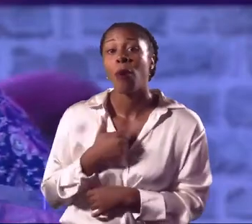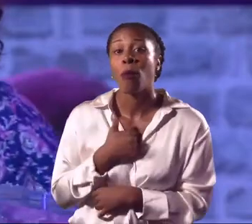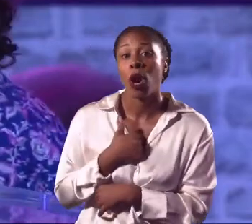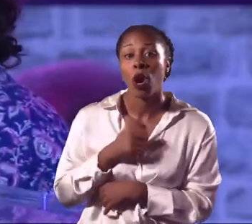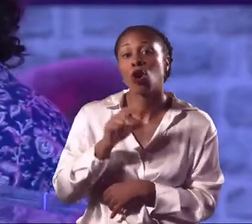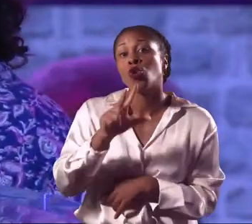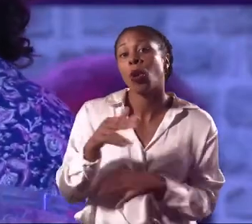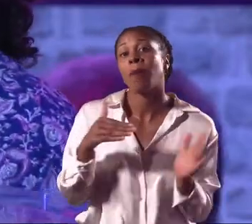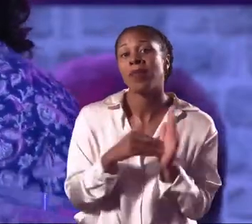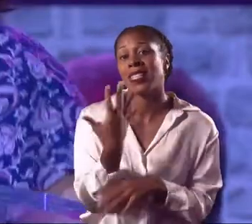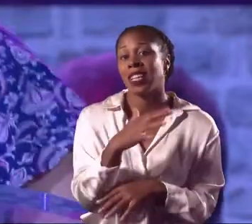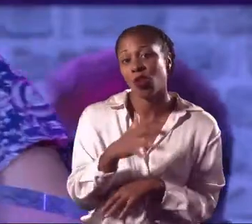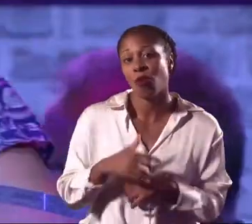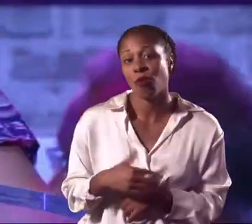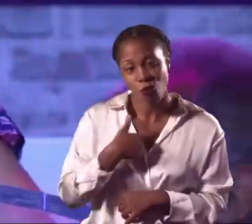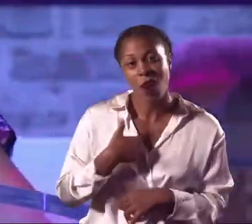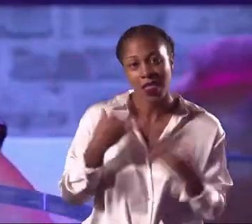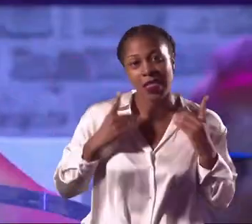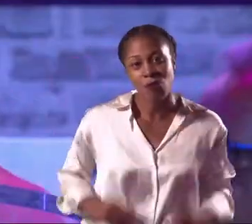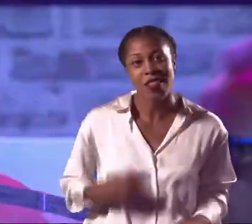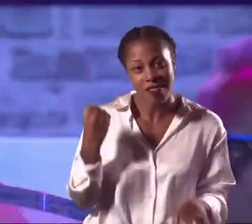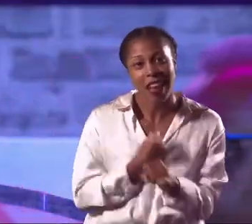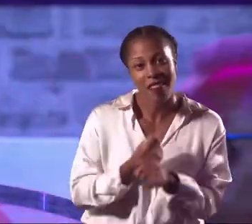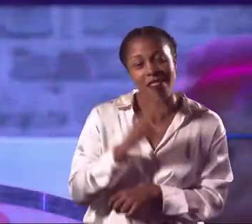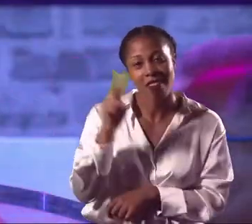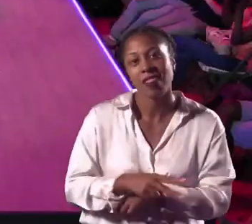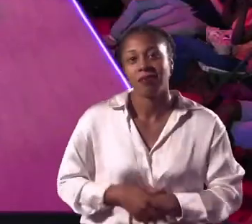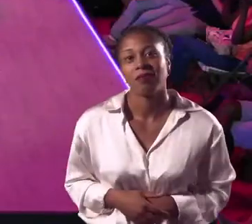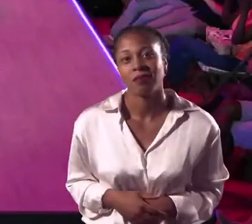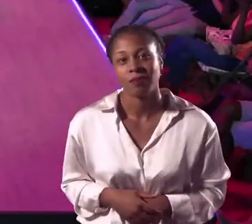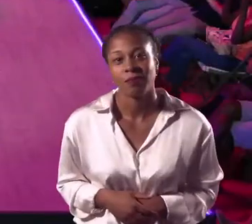des députés qui servent, qui travaillent.